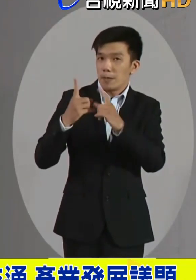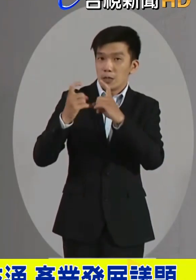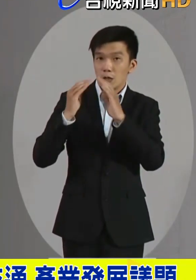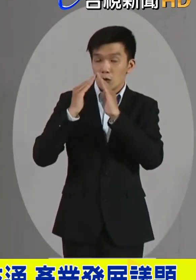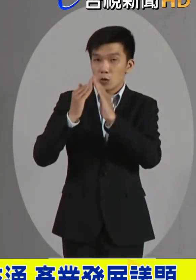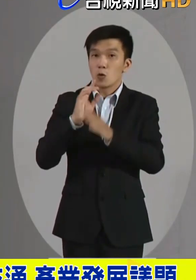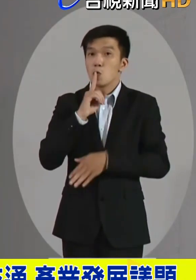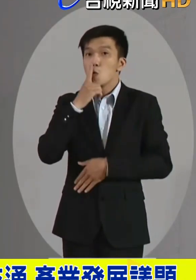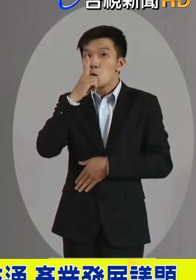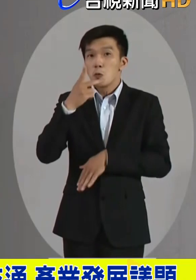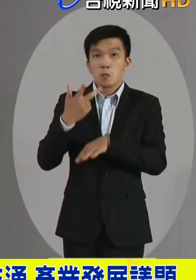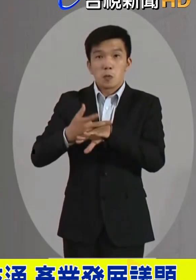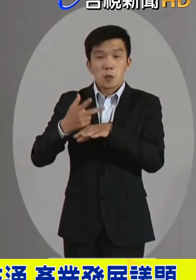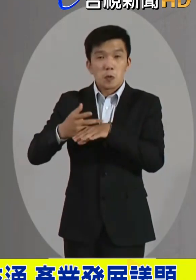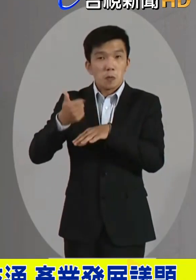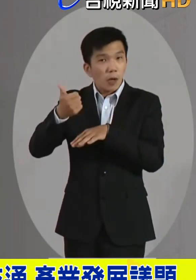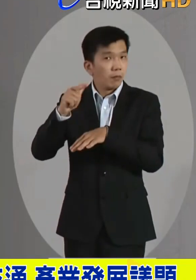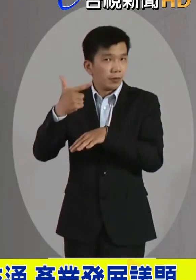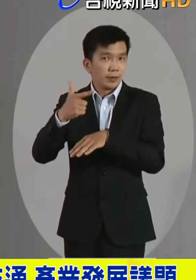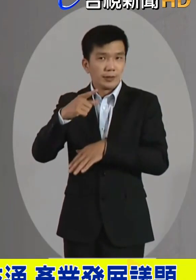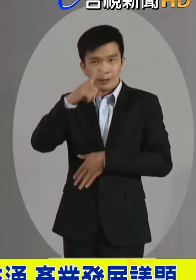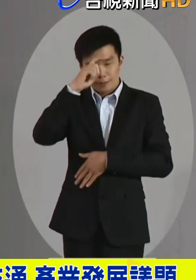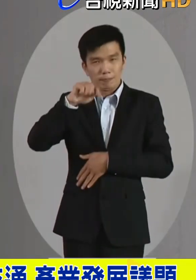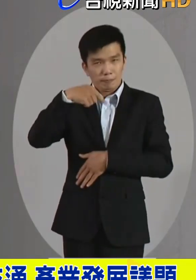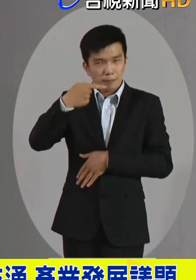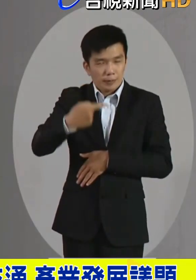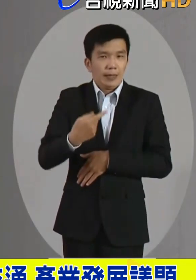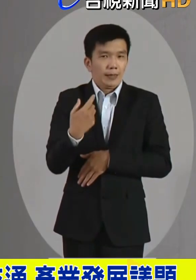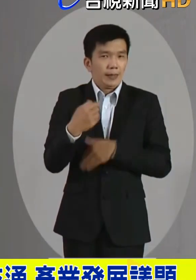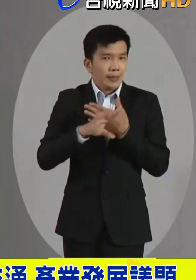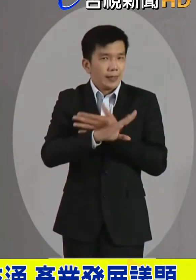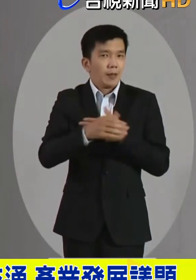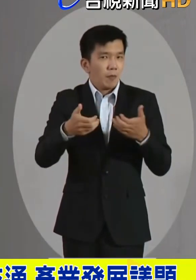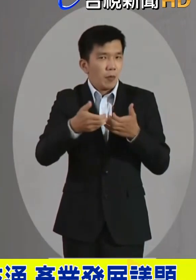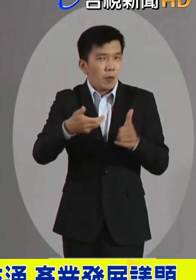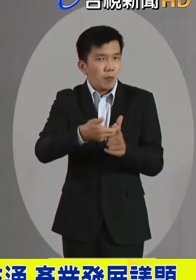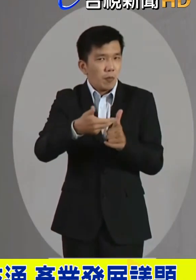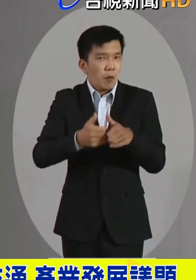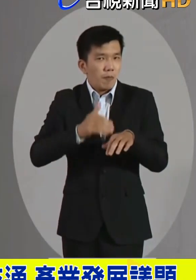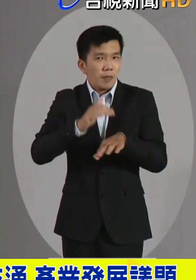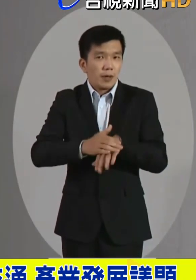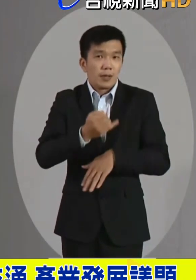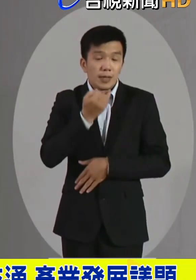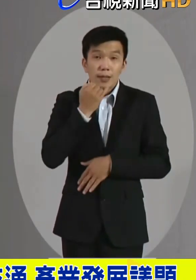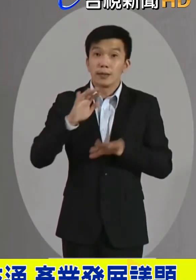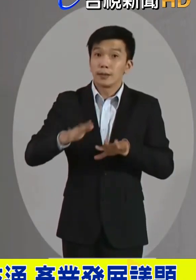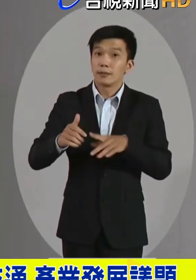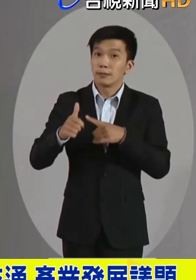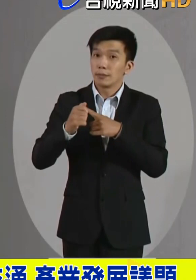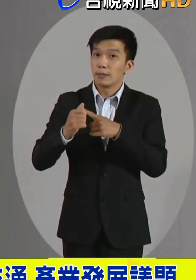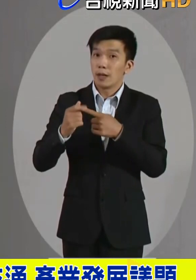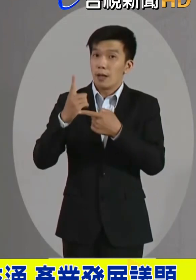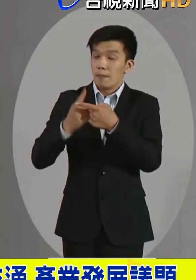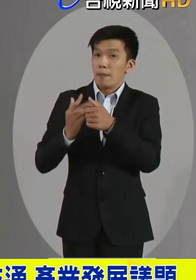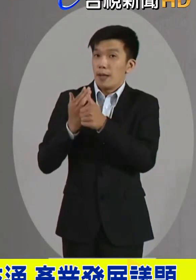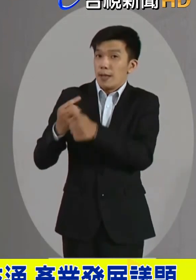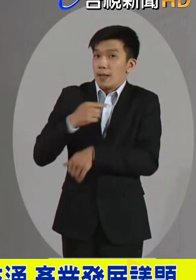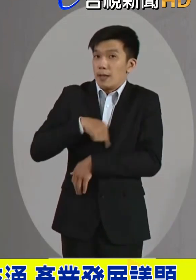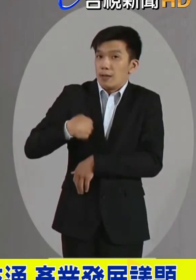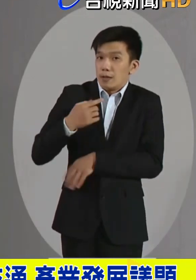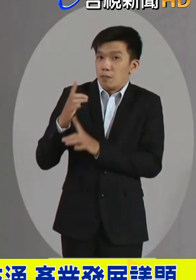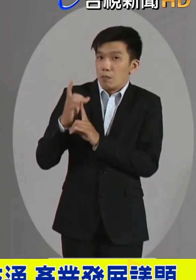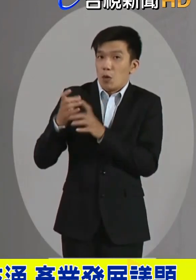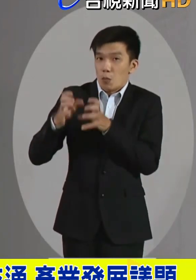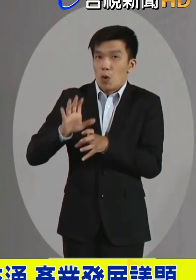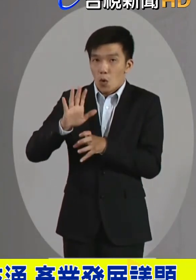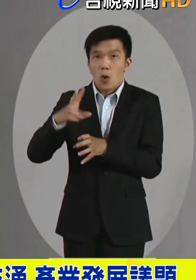技，而是要创造下一个护国神山群。除了我们现在半导体产业重心整个在新竹以外，